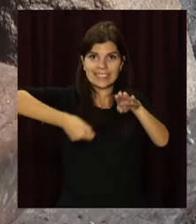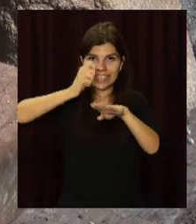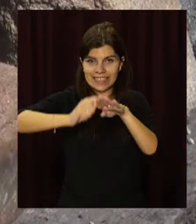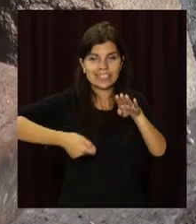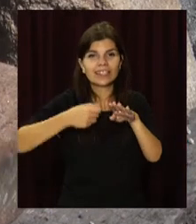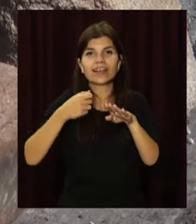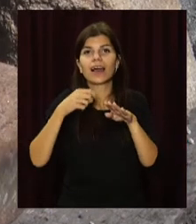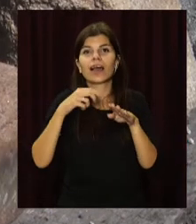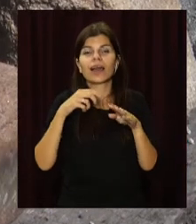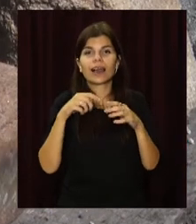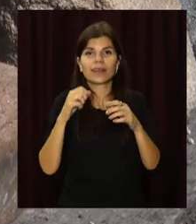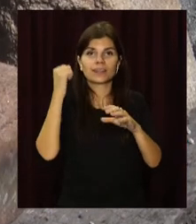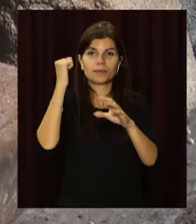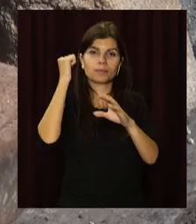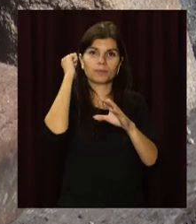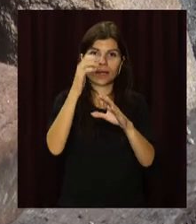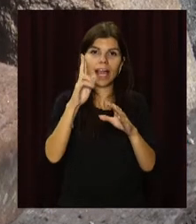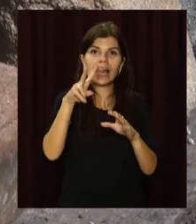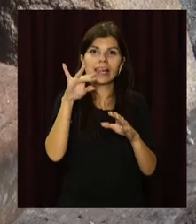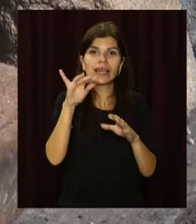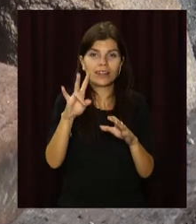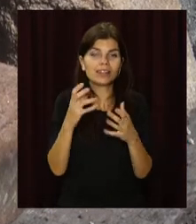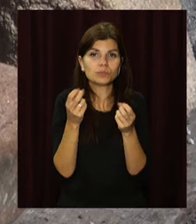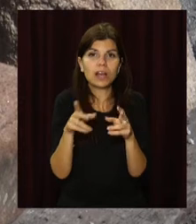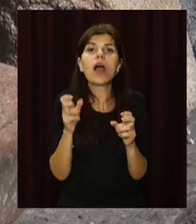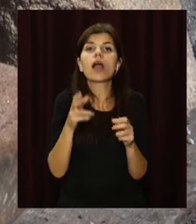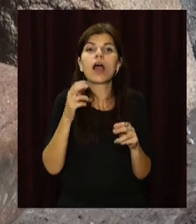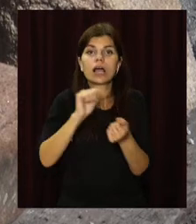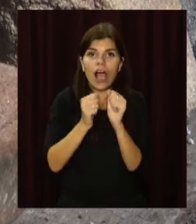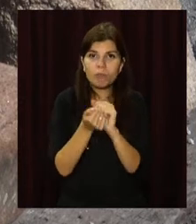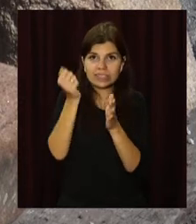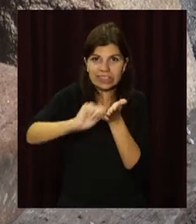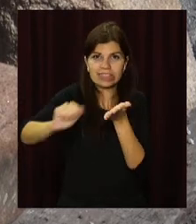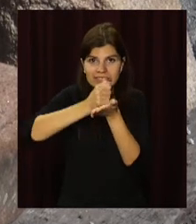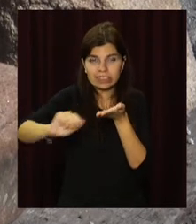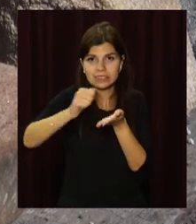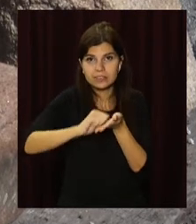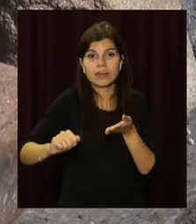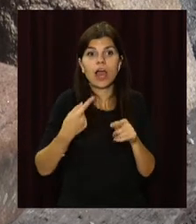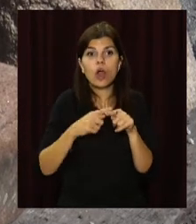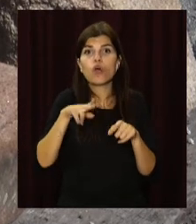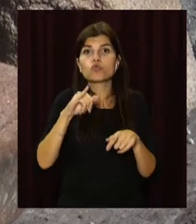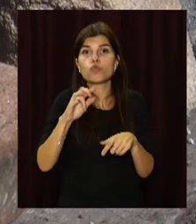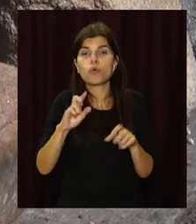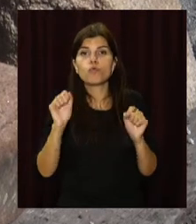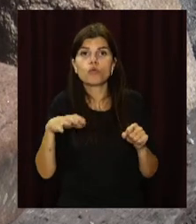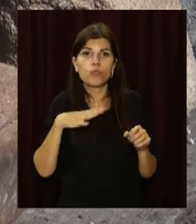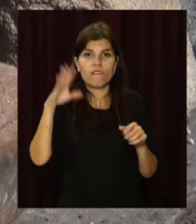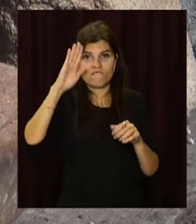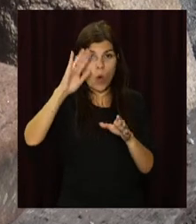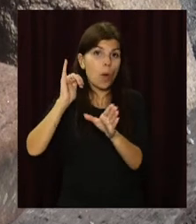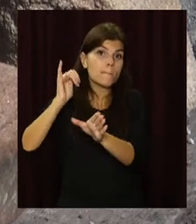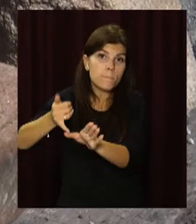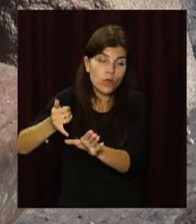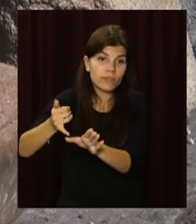кам'яними молотами, як правило. Потім цей дуб могли поливати водичкою,